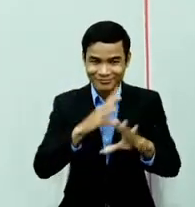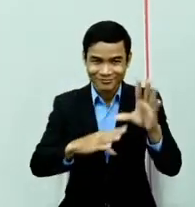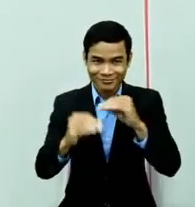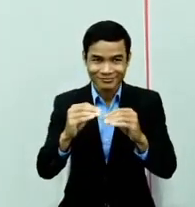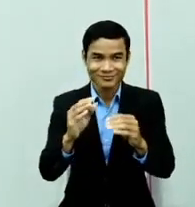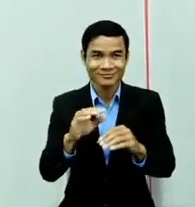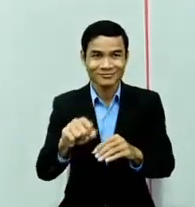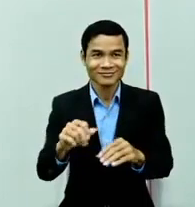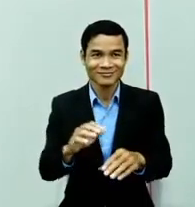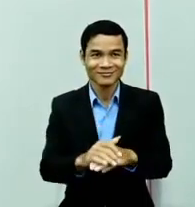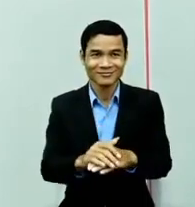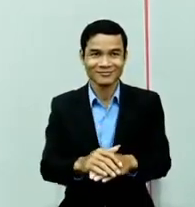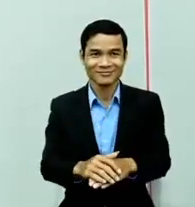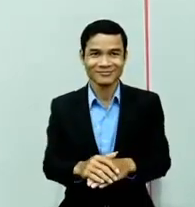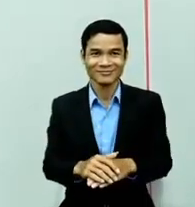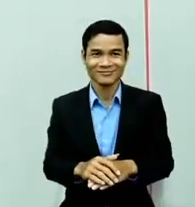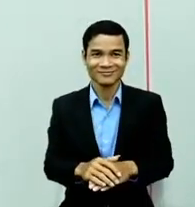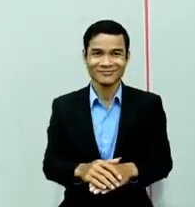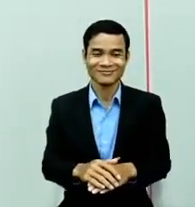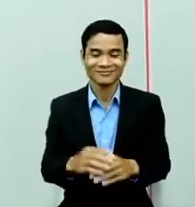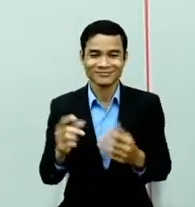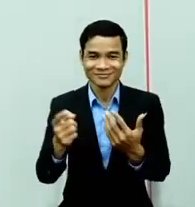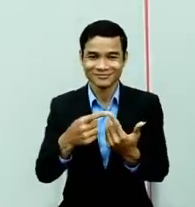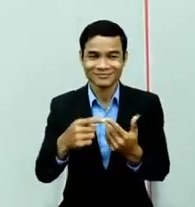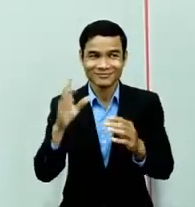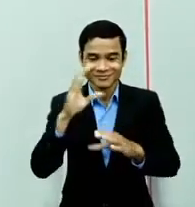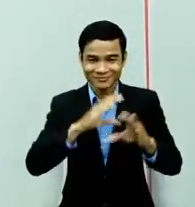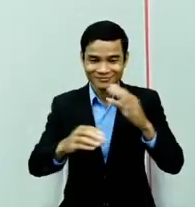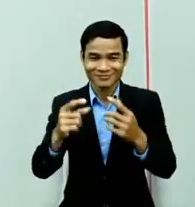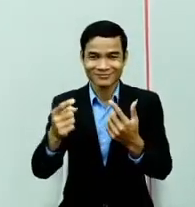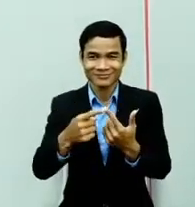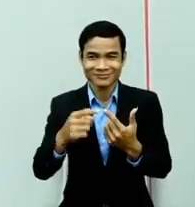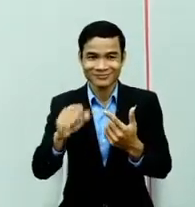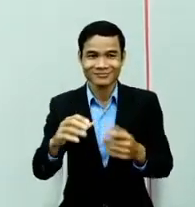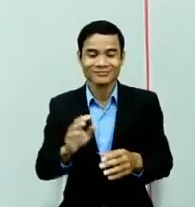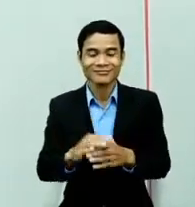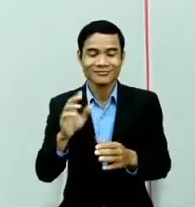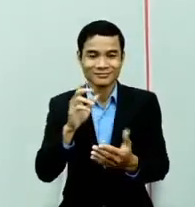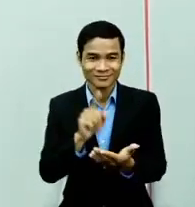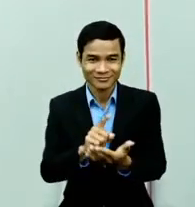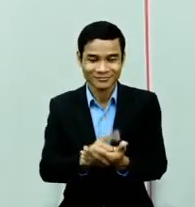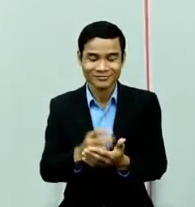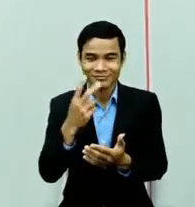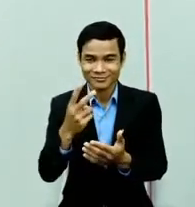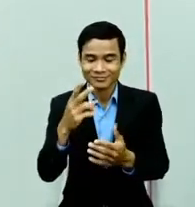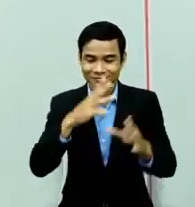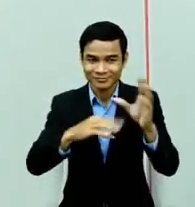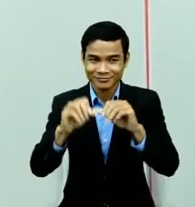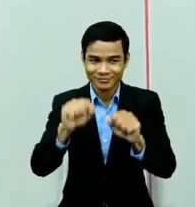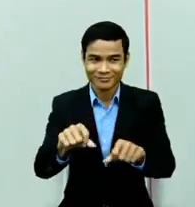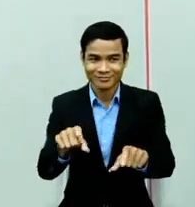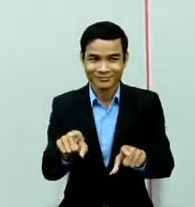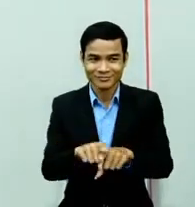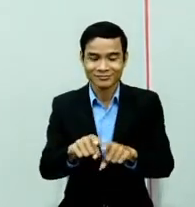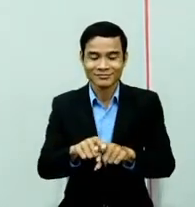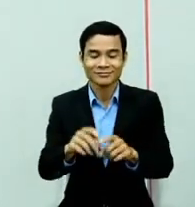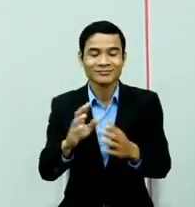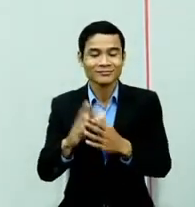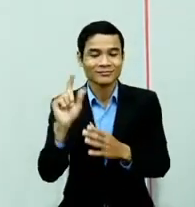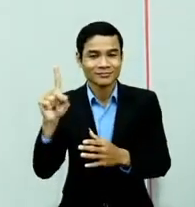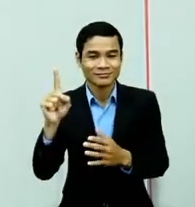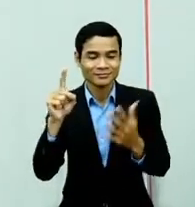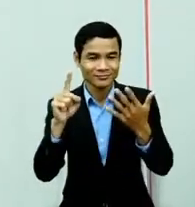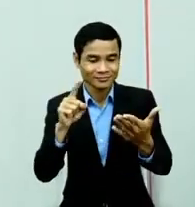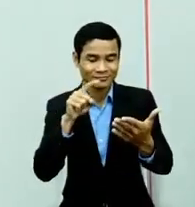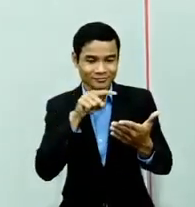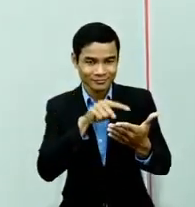ងៃមុនមុនហើយស្នាក់ខ្លះក៏យើងអត់ទាន់បានរៀនតែកូនរកតែស្រៈអស់ដែលយើងកំពុងតែរៀនហើយកូនយកចង្អុលដៃកូនកូន